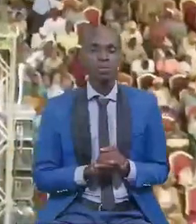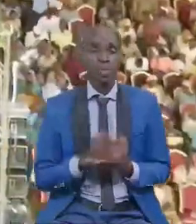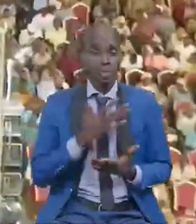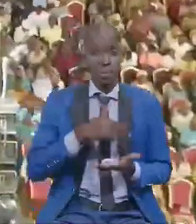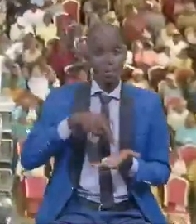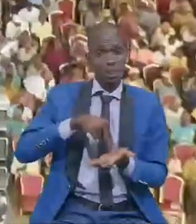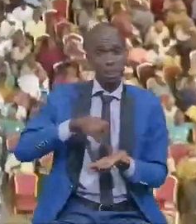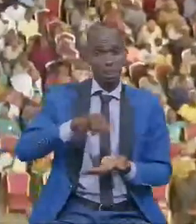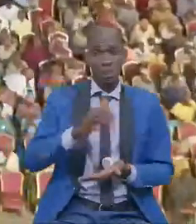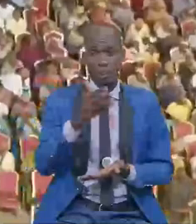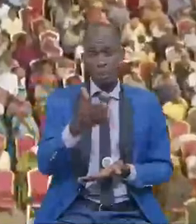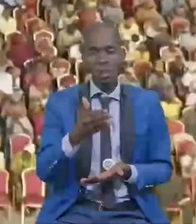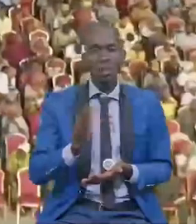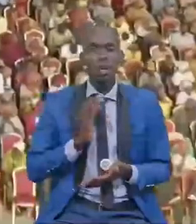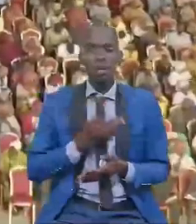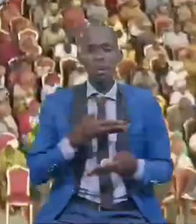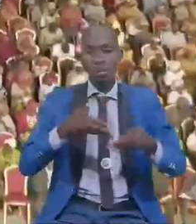Toujours debout, nos conseillers sont là.